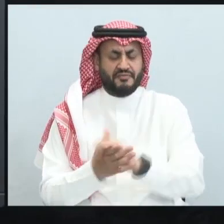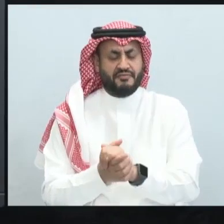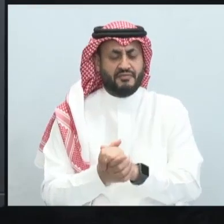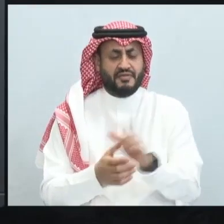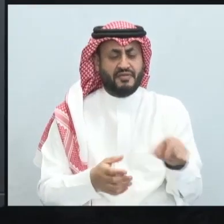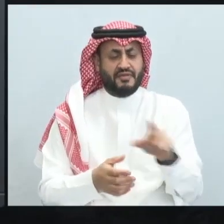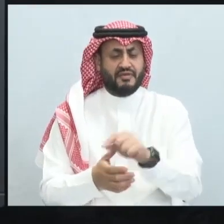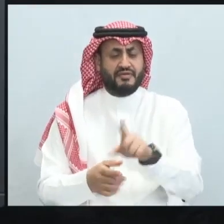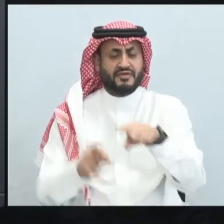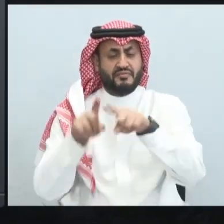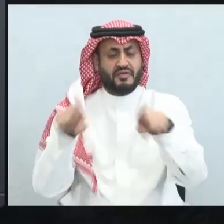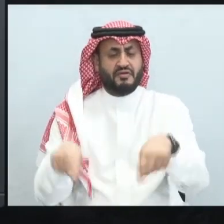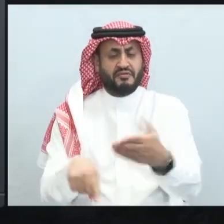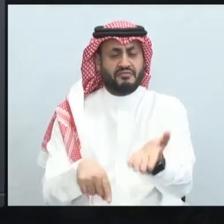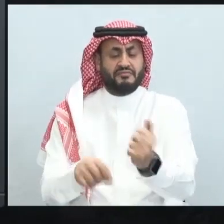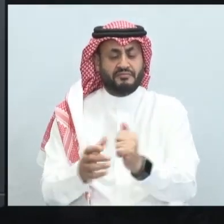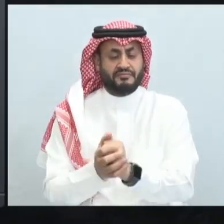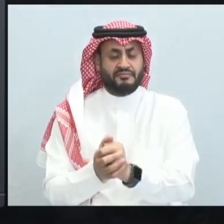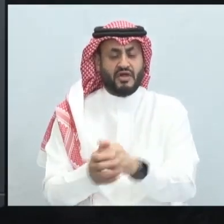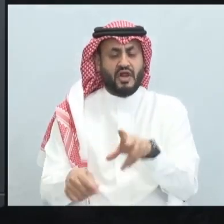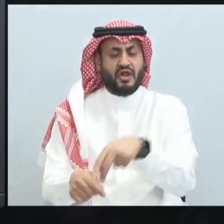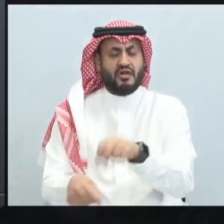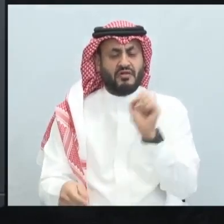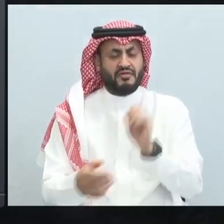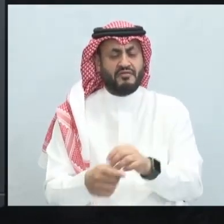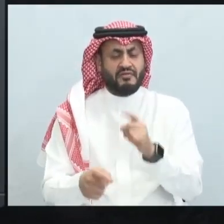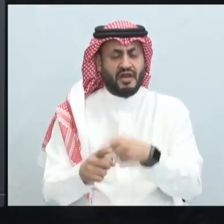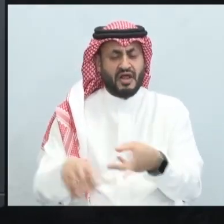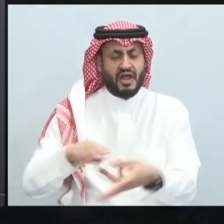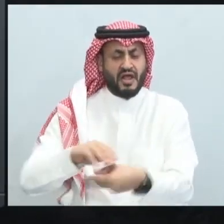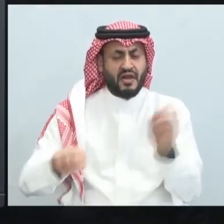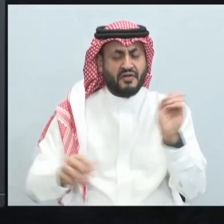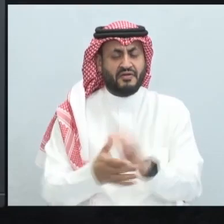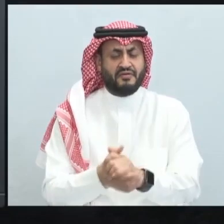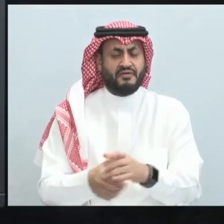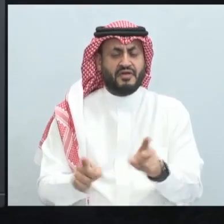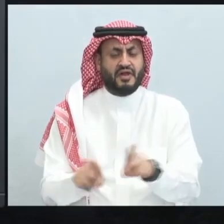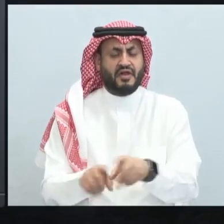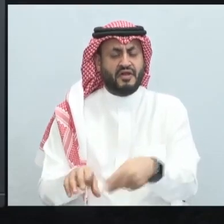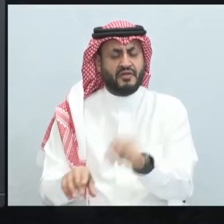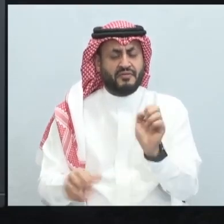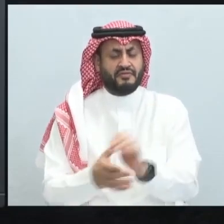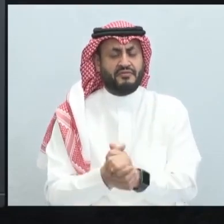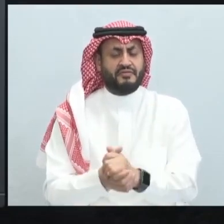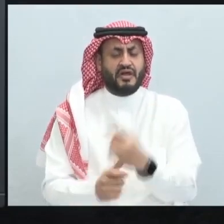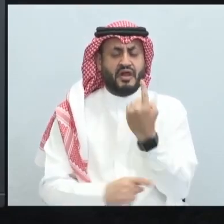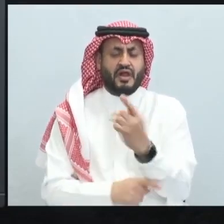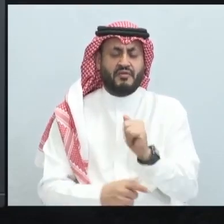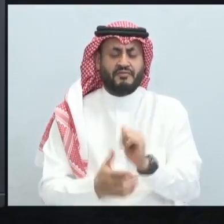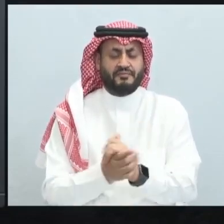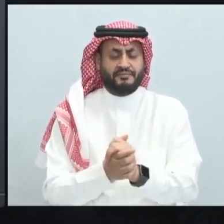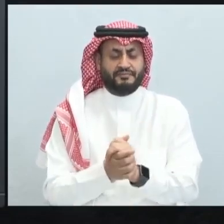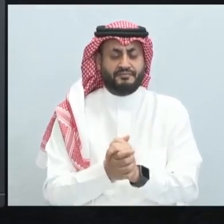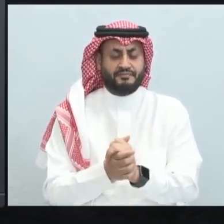مما حصل في هذا المقطع بان ياخذ الانسان خلسه اغراض صاحبه بدون علمه